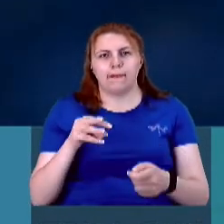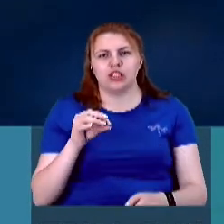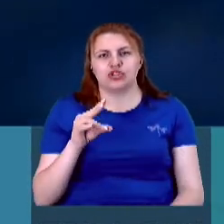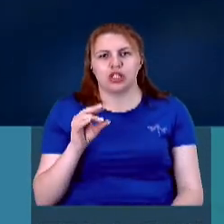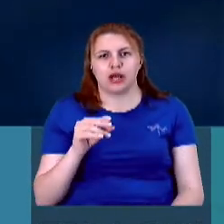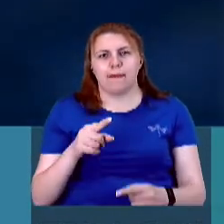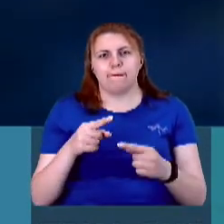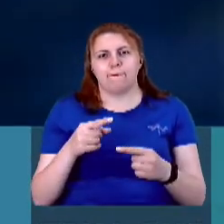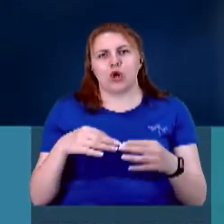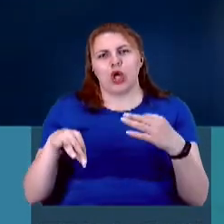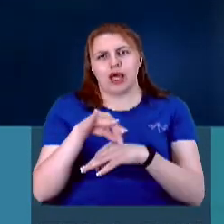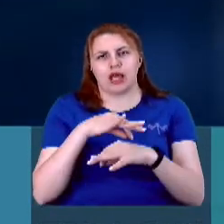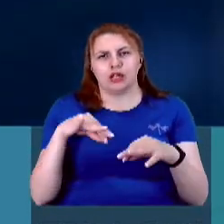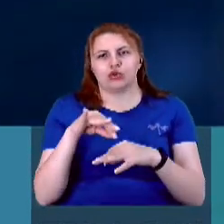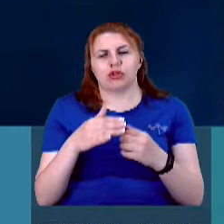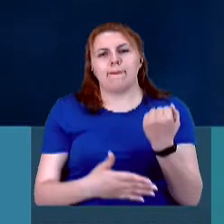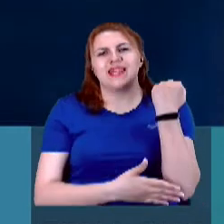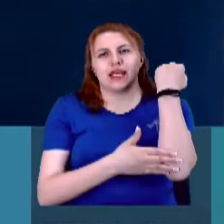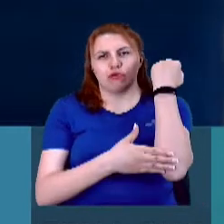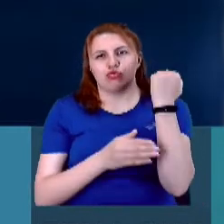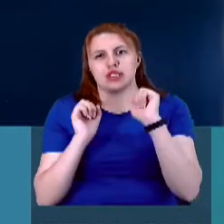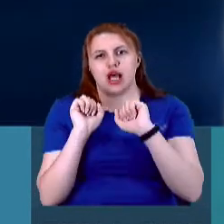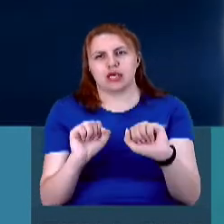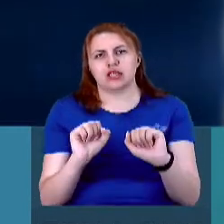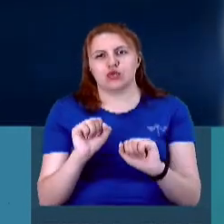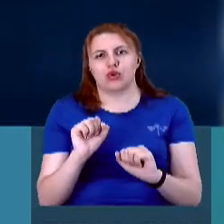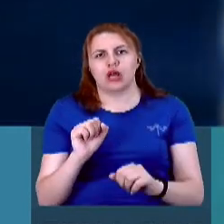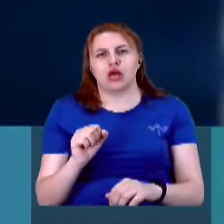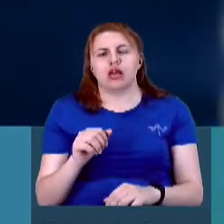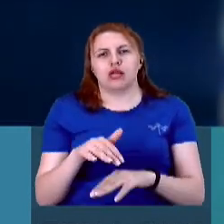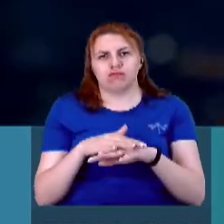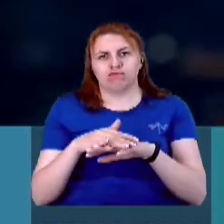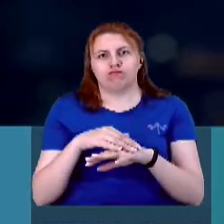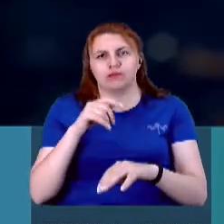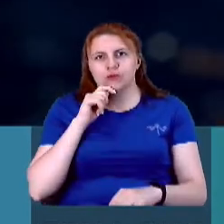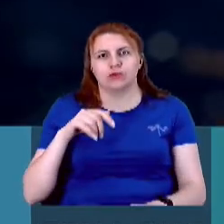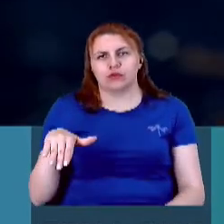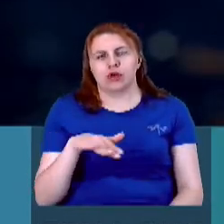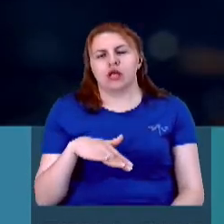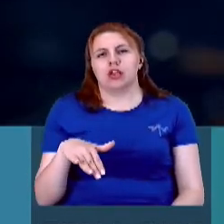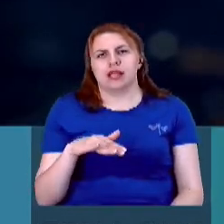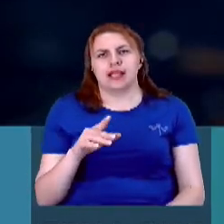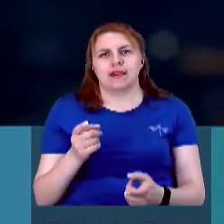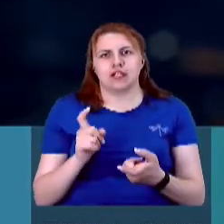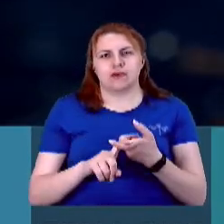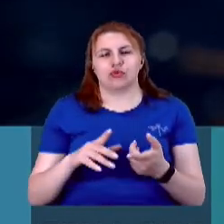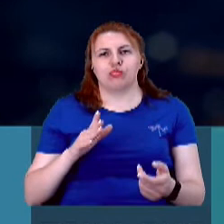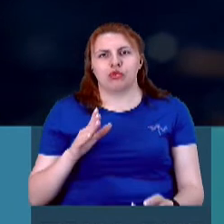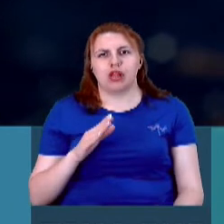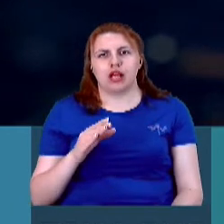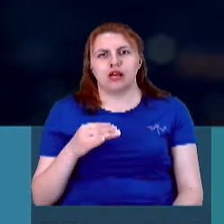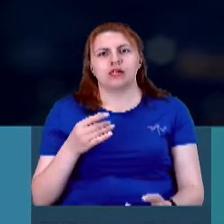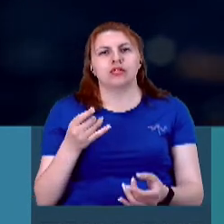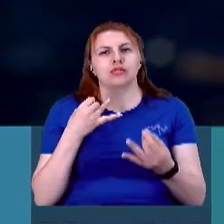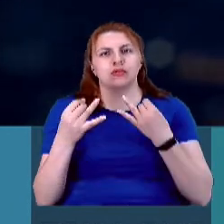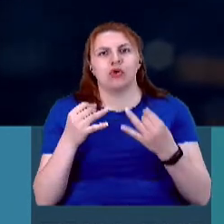проєкту ГСПЛ на підтримку та захист громадянського суспільства в Україні, була з нами на зв'язку, а ми продовжуємо нашу розмову і її